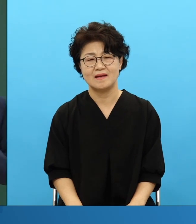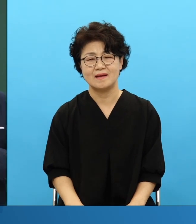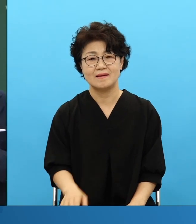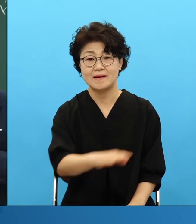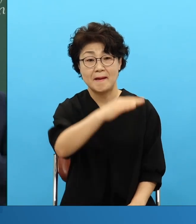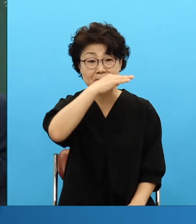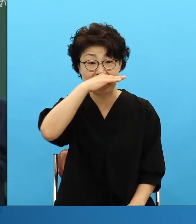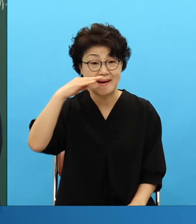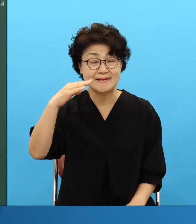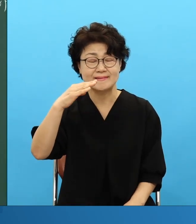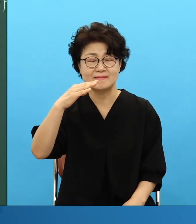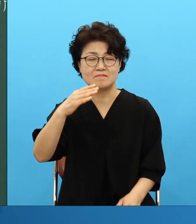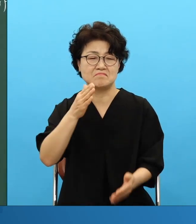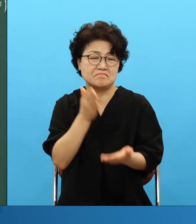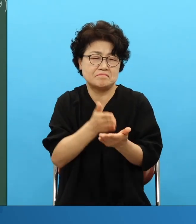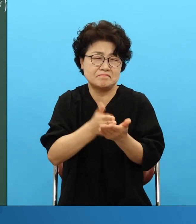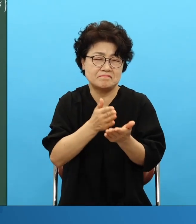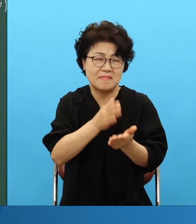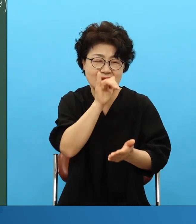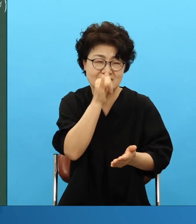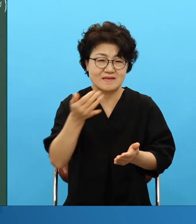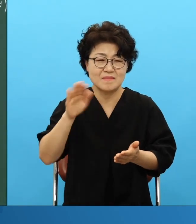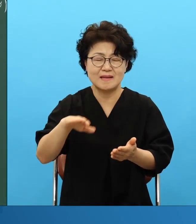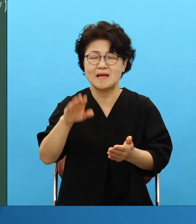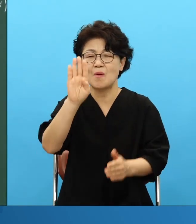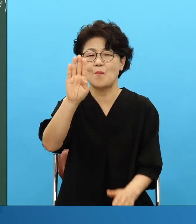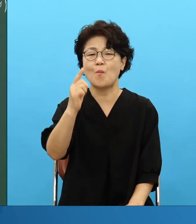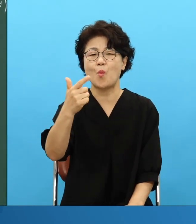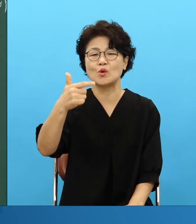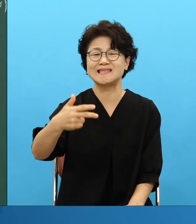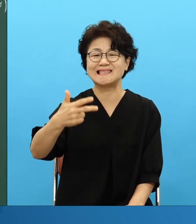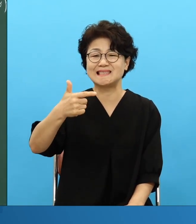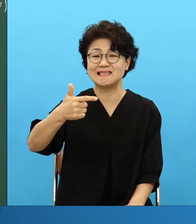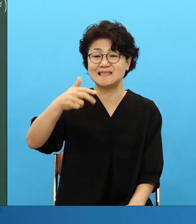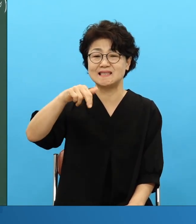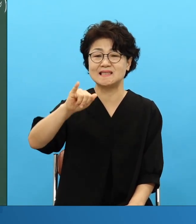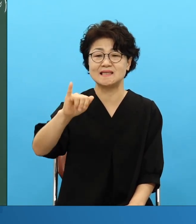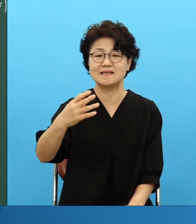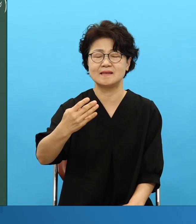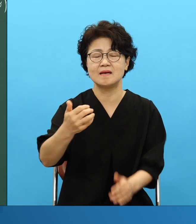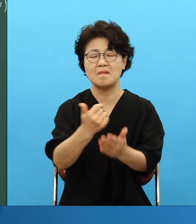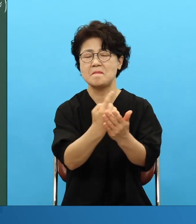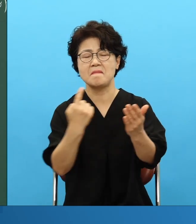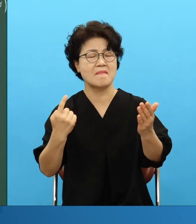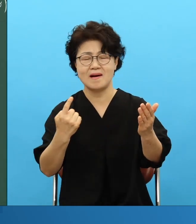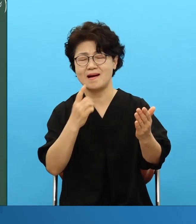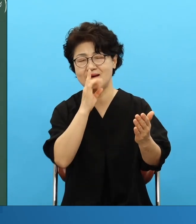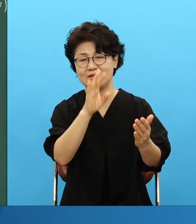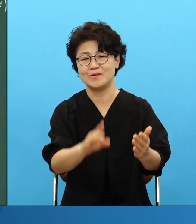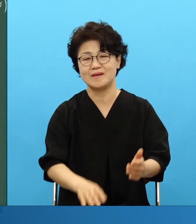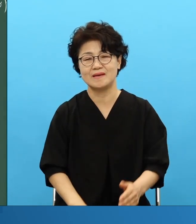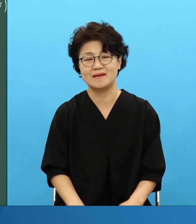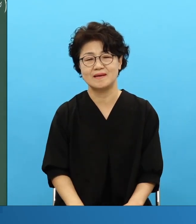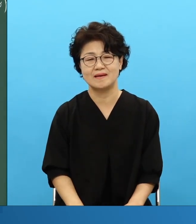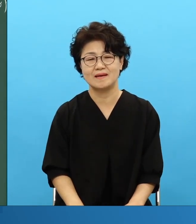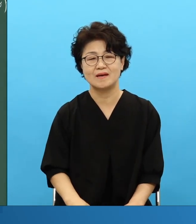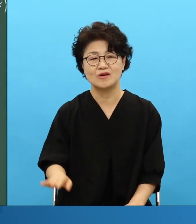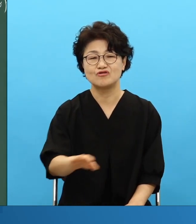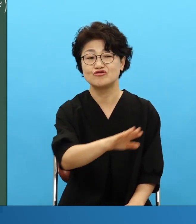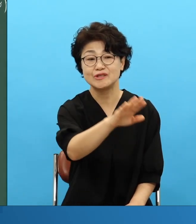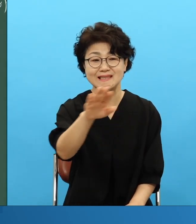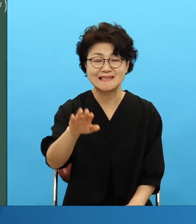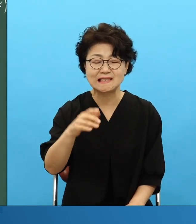you say, if that goes against the essence, it's wrong. 결국은 우리는 사업이든 모든 답을 여기서 내는